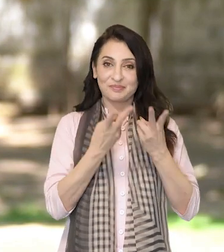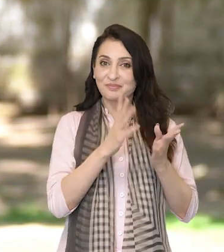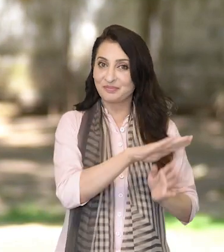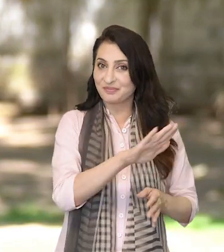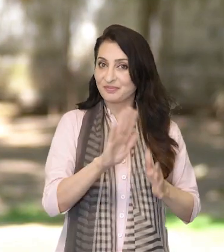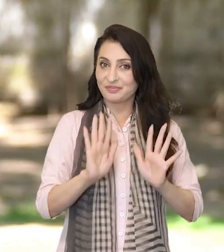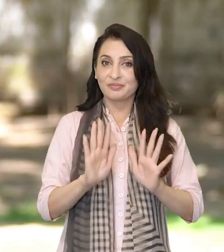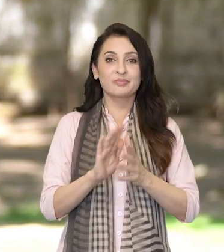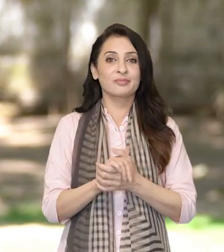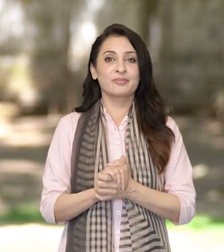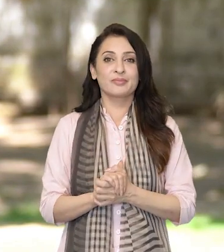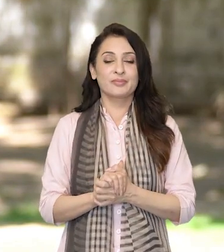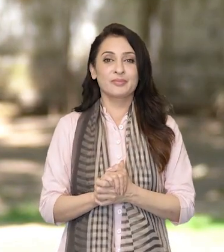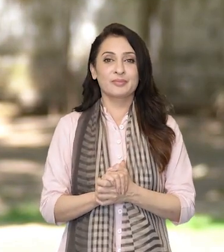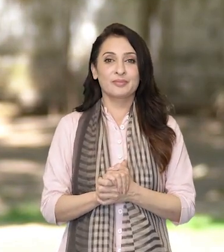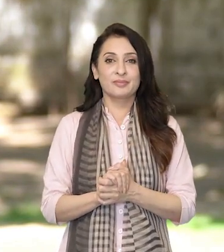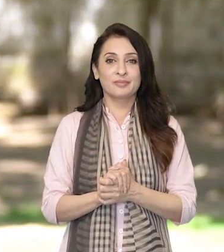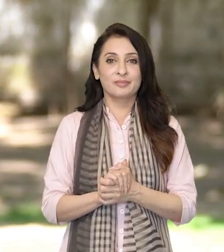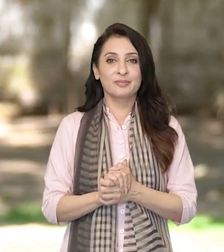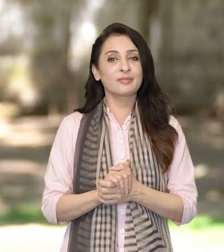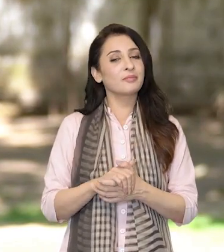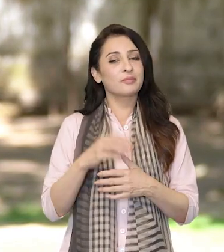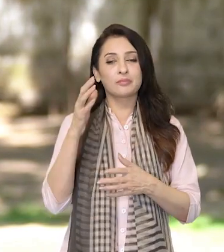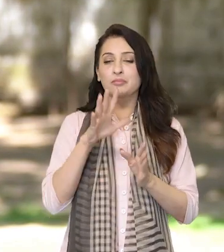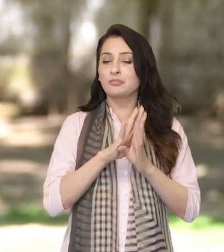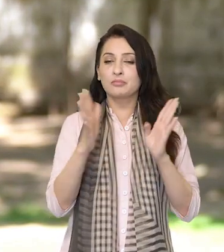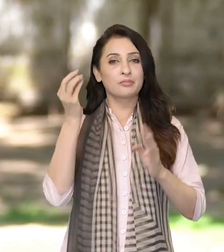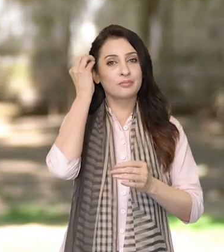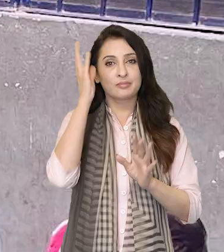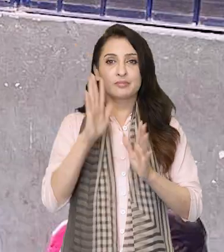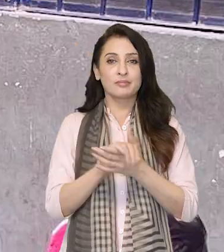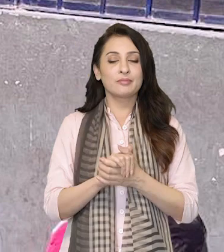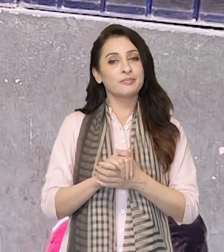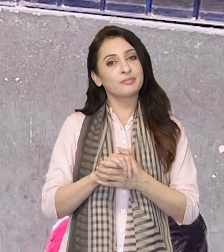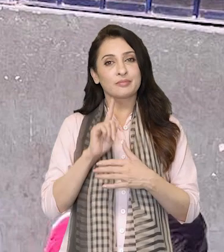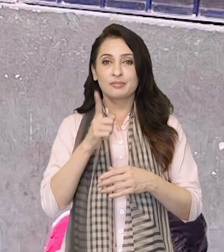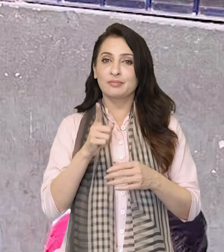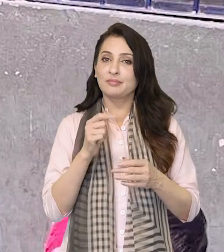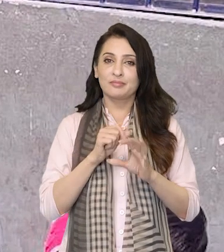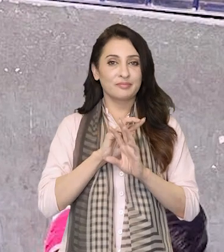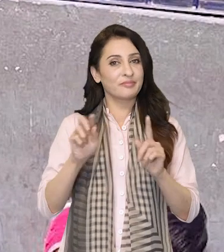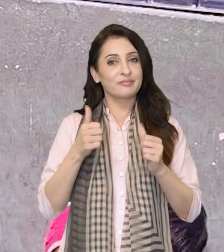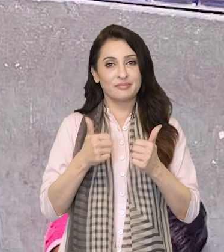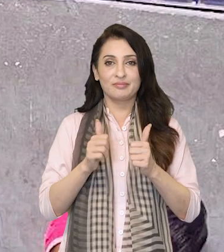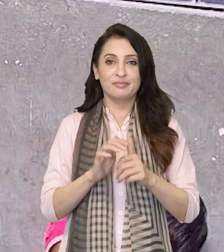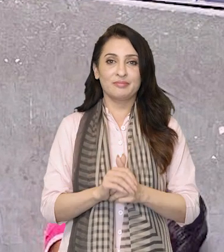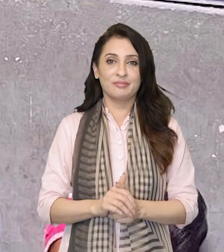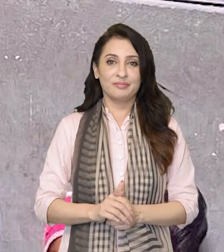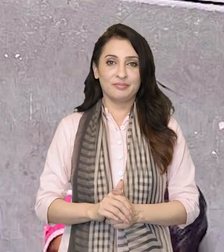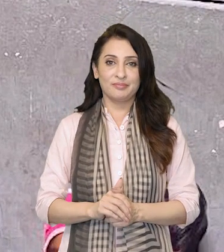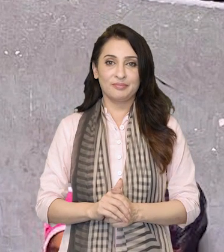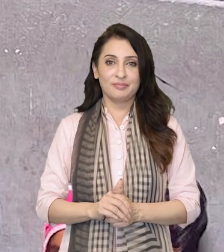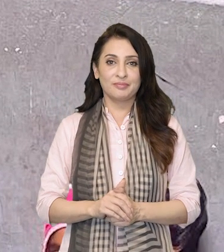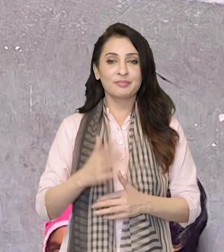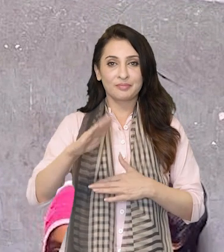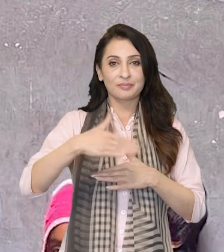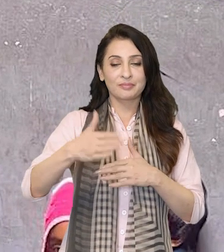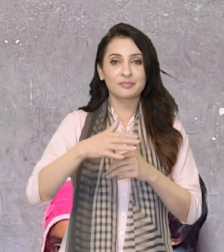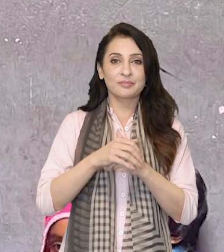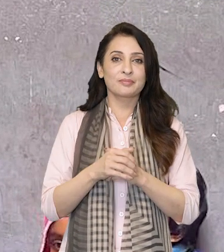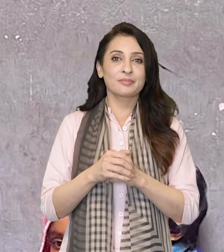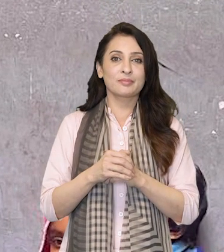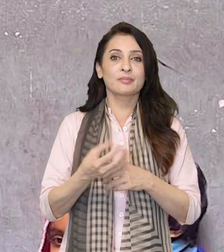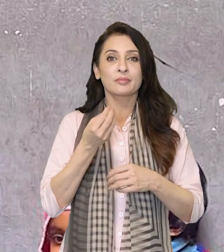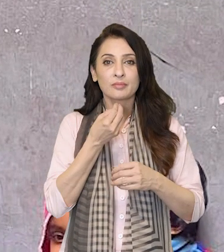उनके मुंह पे बहुत स्माइल्स होती हैं, खुशी होती है, और बहुत एक्सपोजर उन्हें मिला है। सो दैट्स